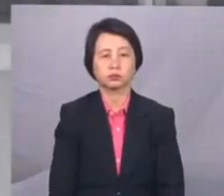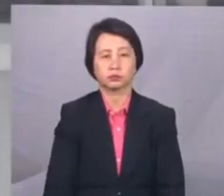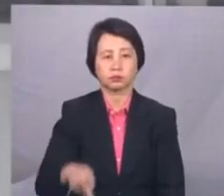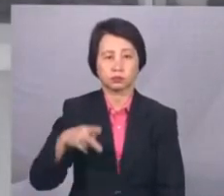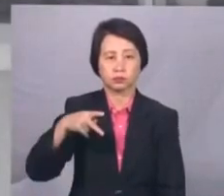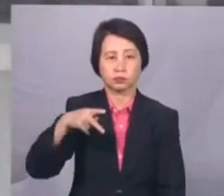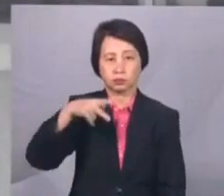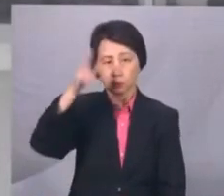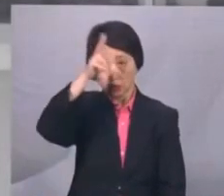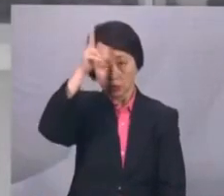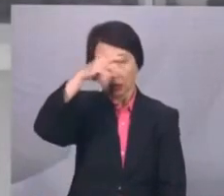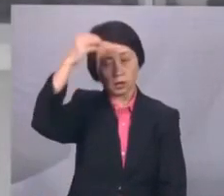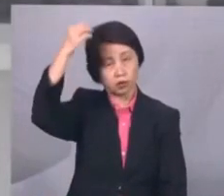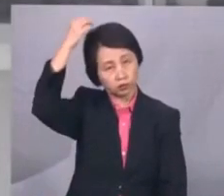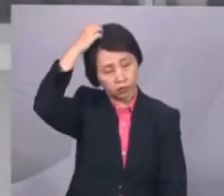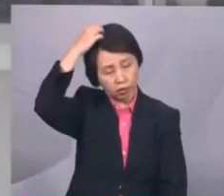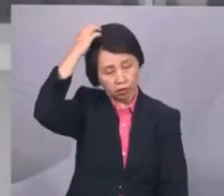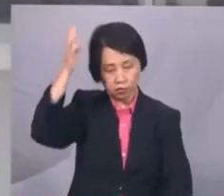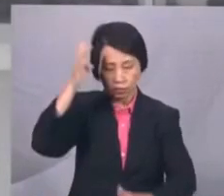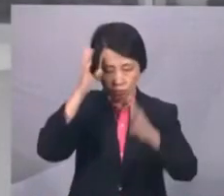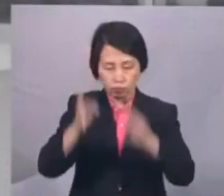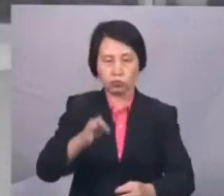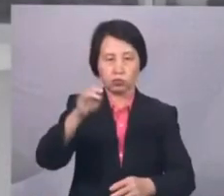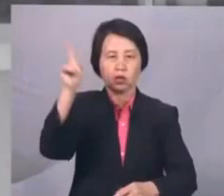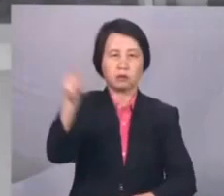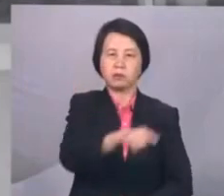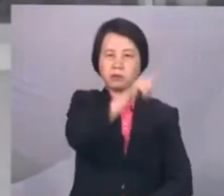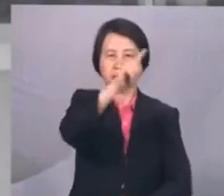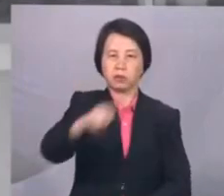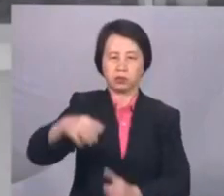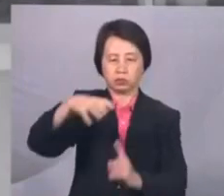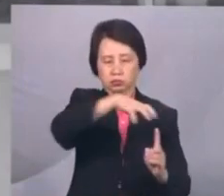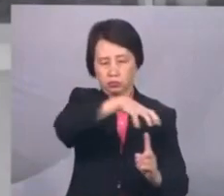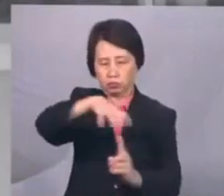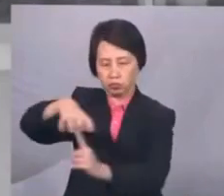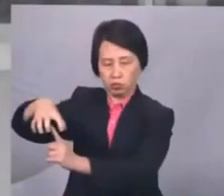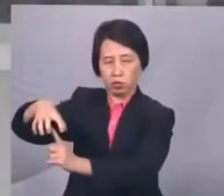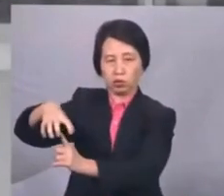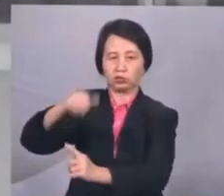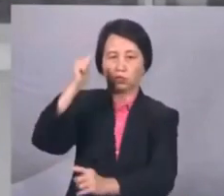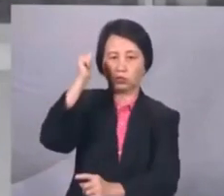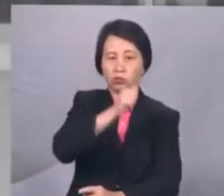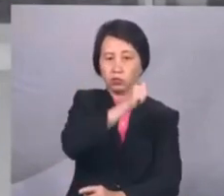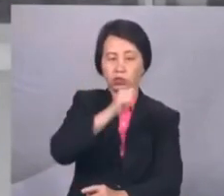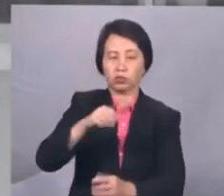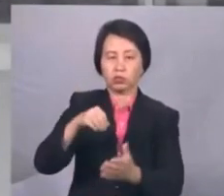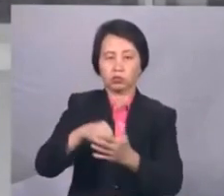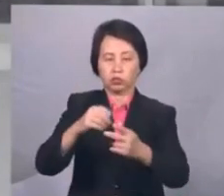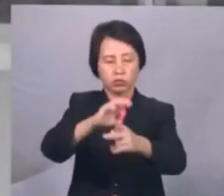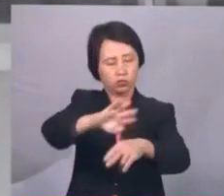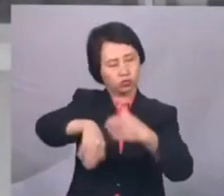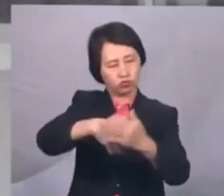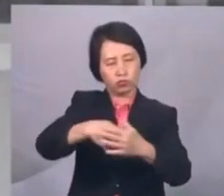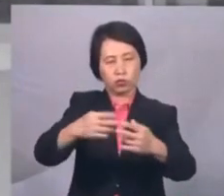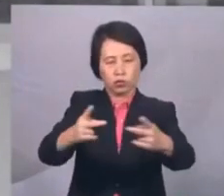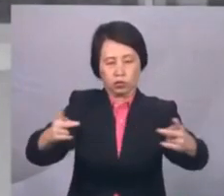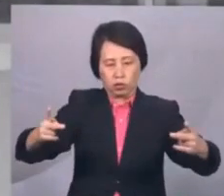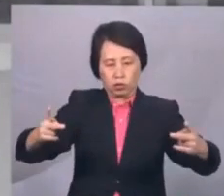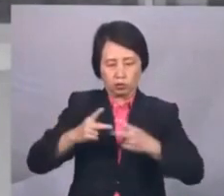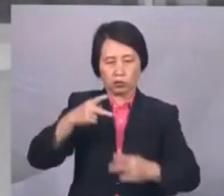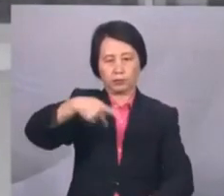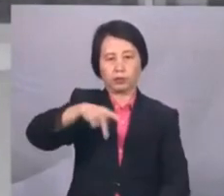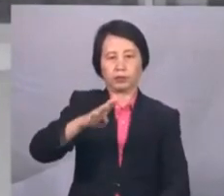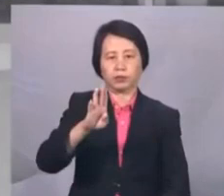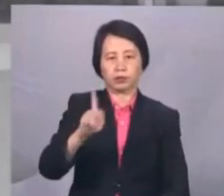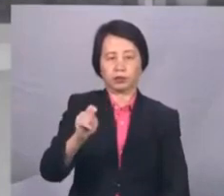Hai kerajaan Grace Wow hari ini mengambil keputusan membatalkan penghancuran Pasar Ramadhan di semua kawasan pihak berkuasa tempatan gbt di